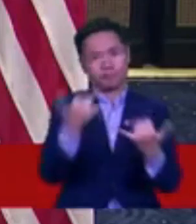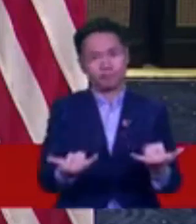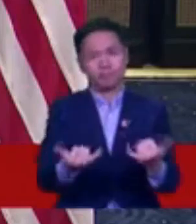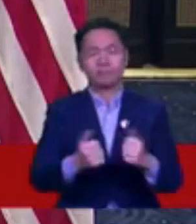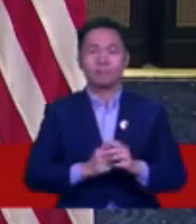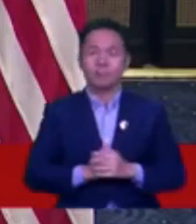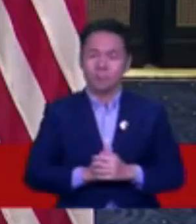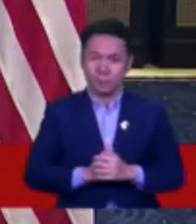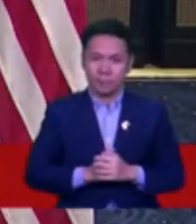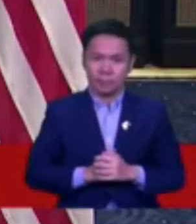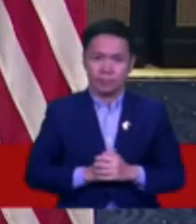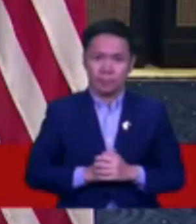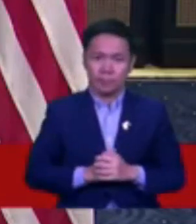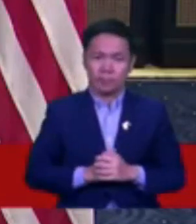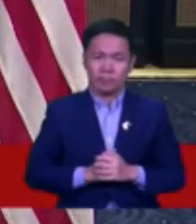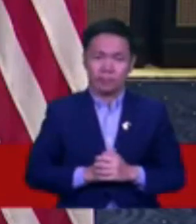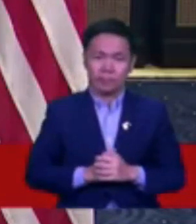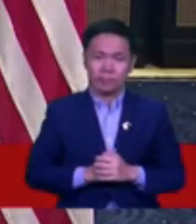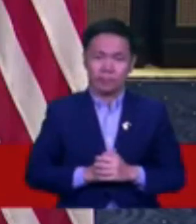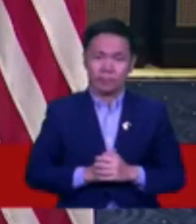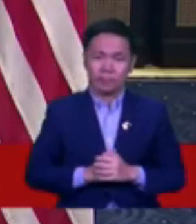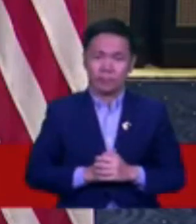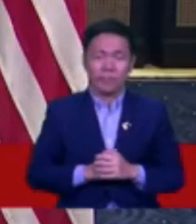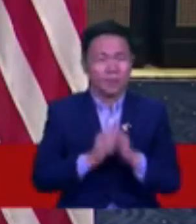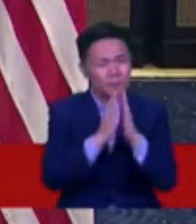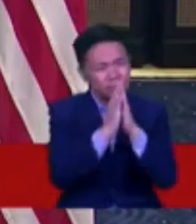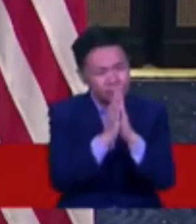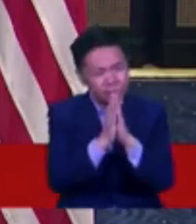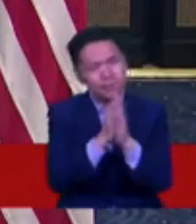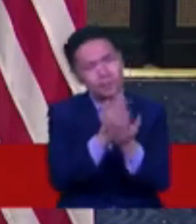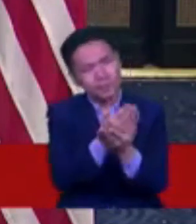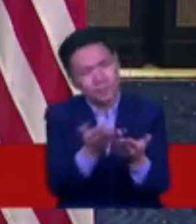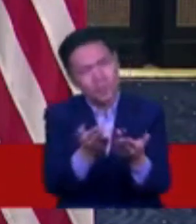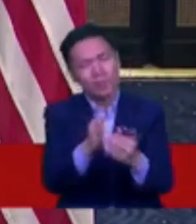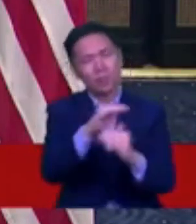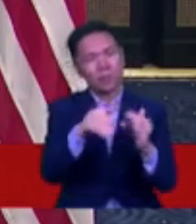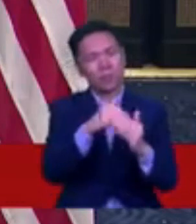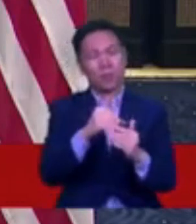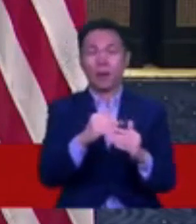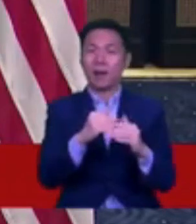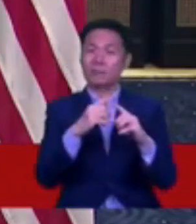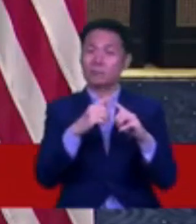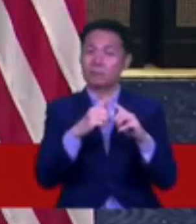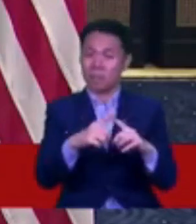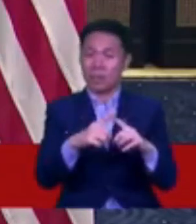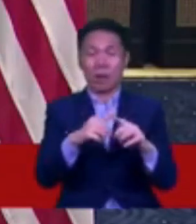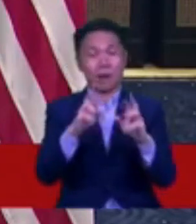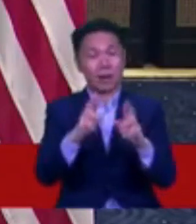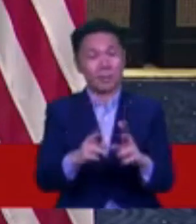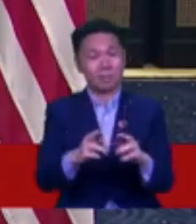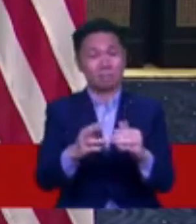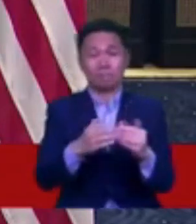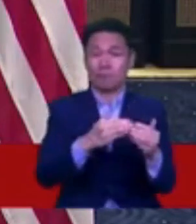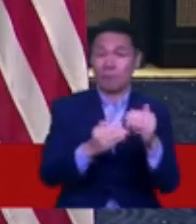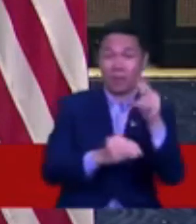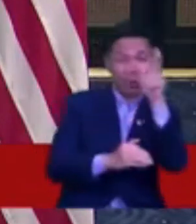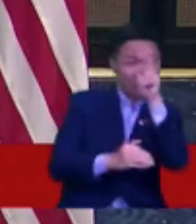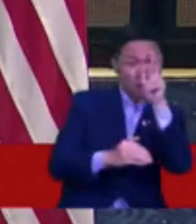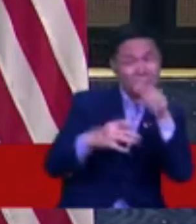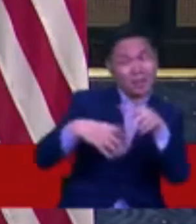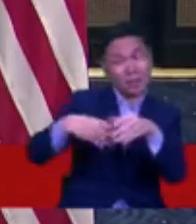Hai saya menyeru kepada seluruh ahli dewan Raya sama ada dalam atau luar kerajaan